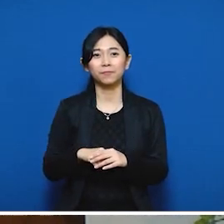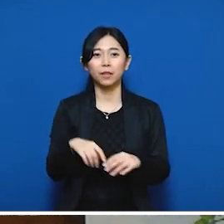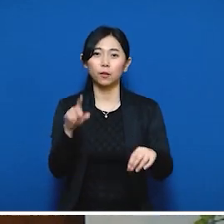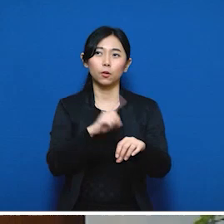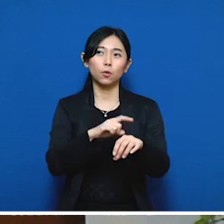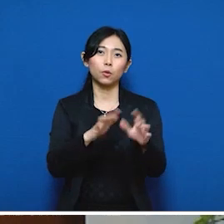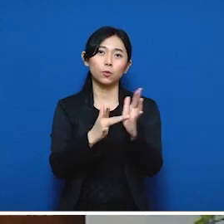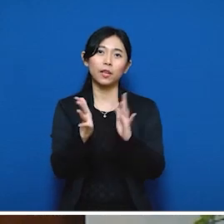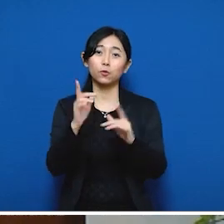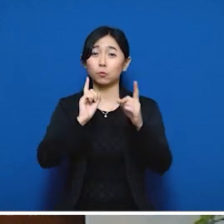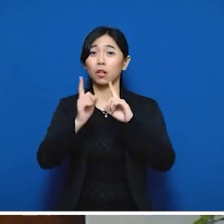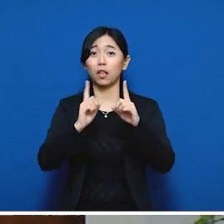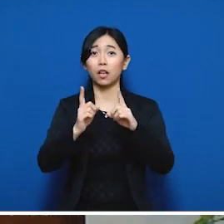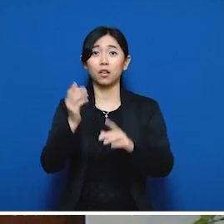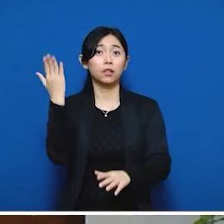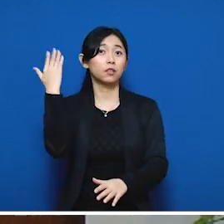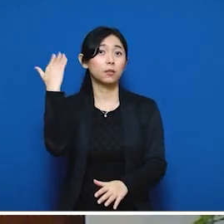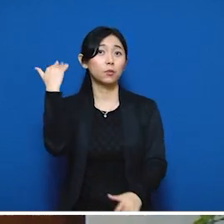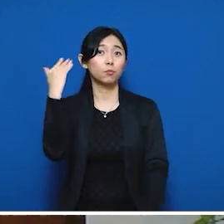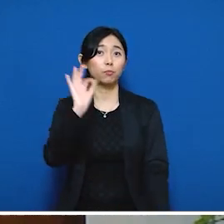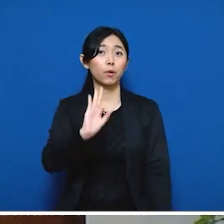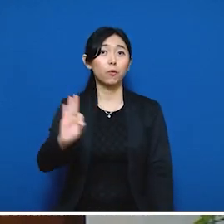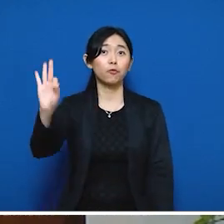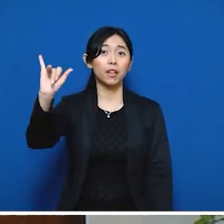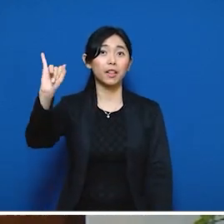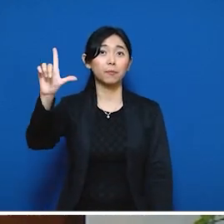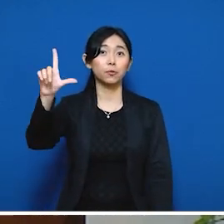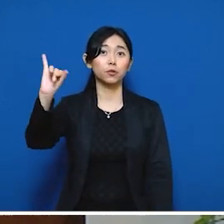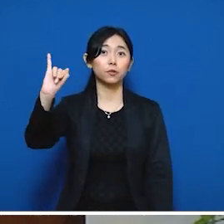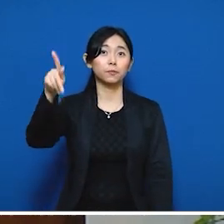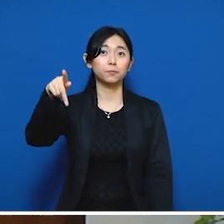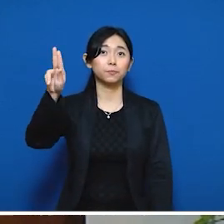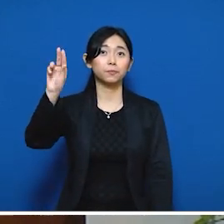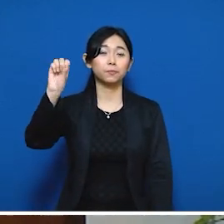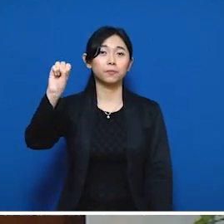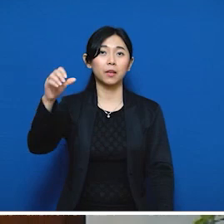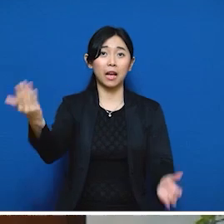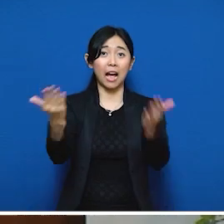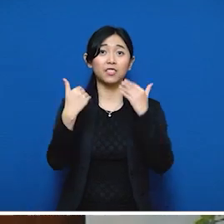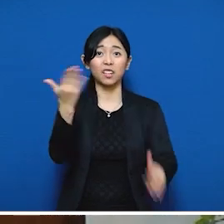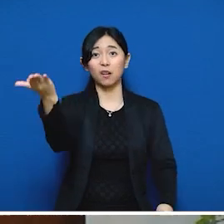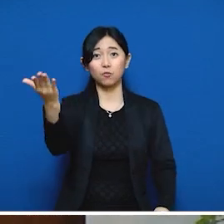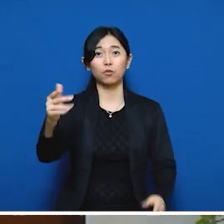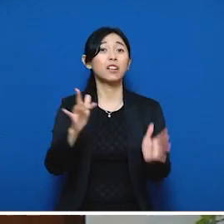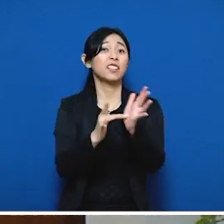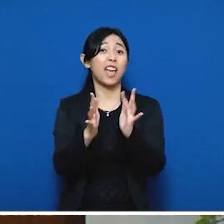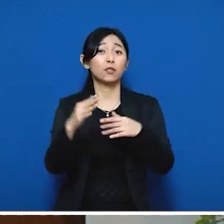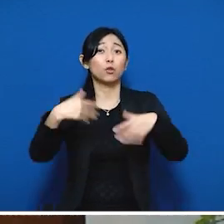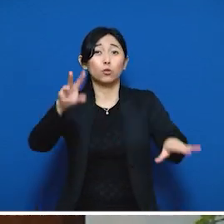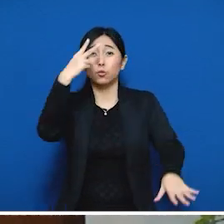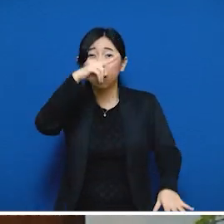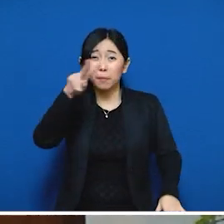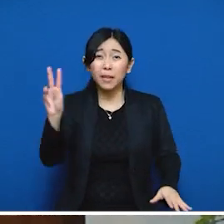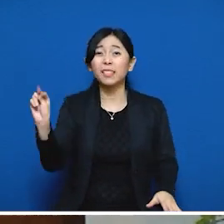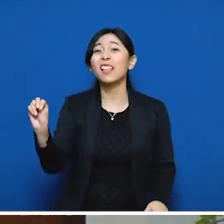ketika Yesus mengatakan, sebelum Filipus mengajak engkau, aku sudah melihat engkau duduk di bawah pohon